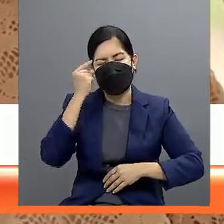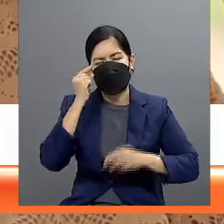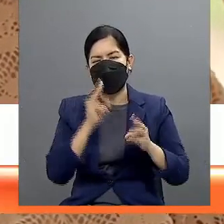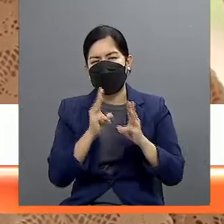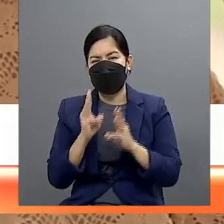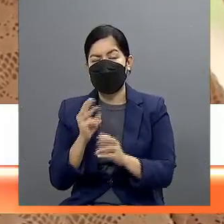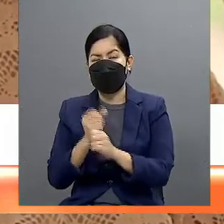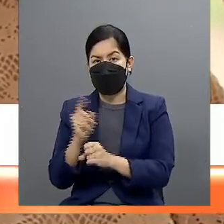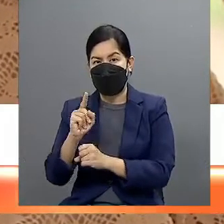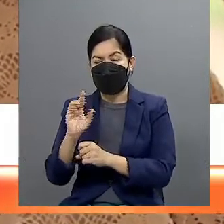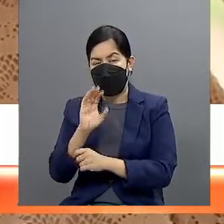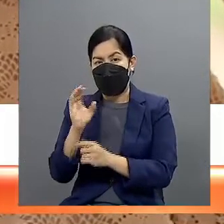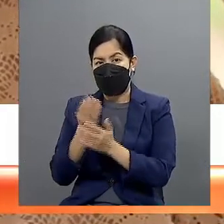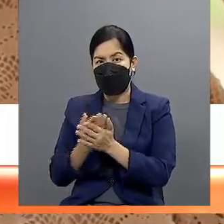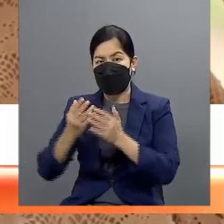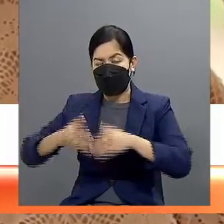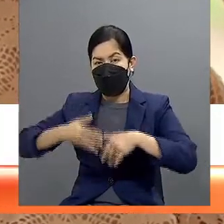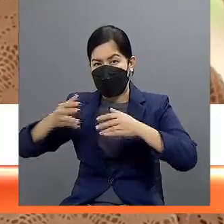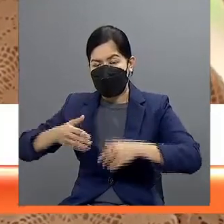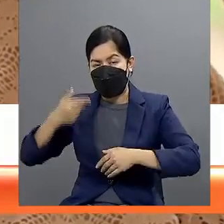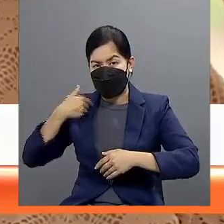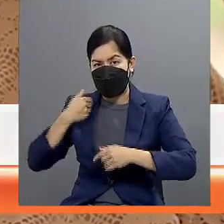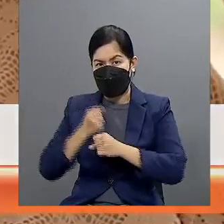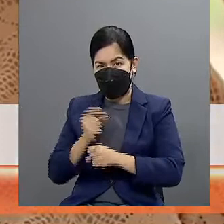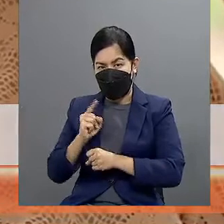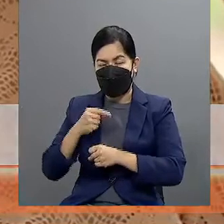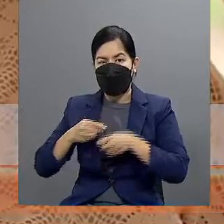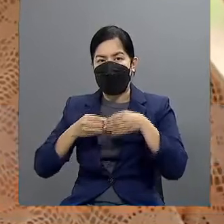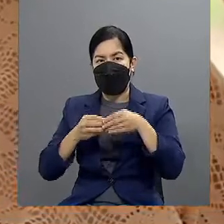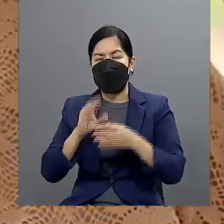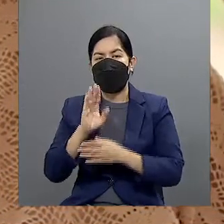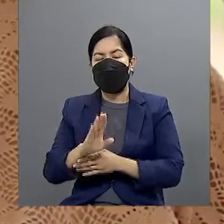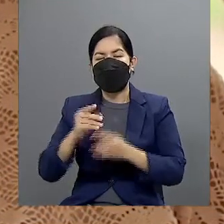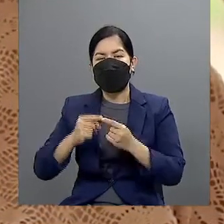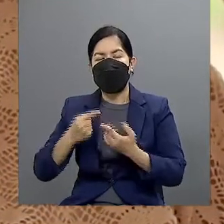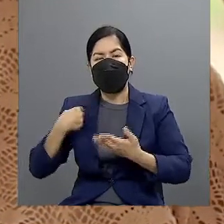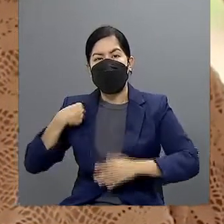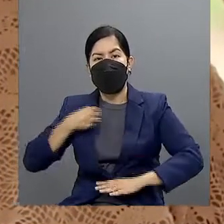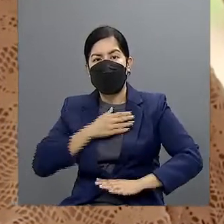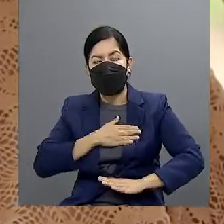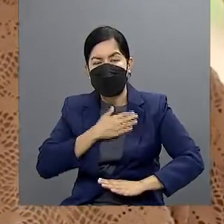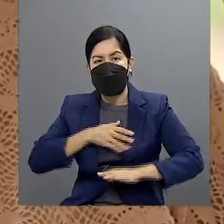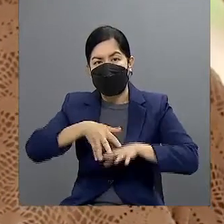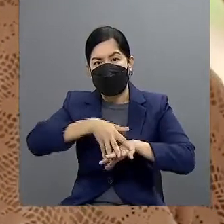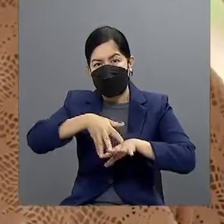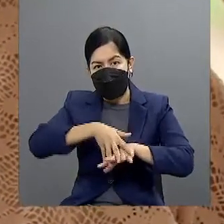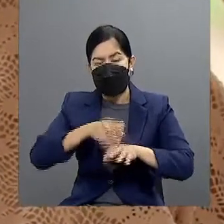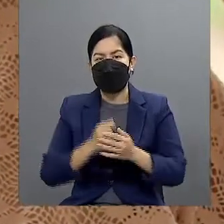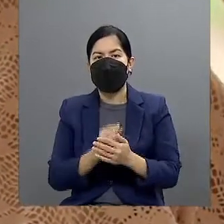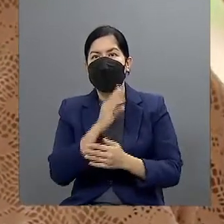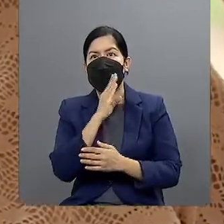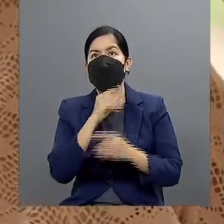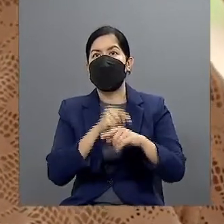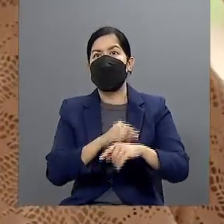มชนกันเลยจิตกันตั้งกลุ่มทอผ้าขึ้นมาแม่ว่าพ่อว่าเด็กมันว่างงานช่วงตัดยางเสร็จได้เข้ามาอยู่ท